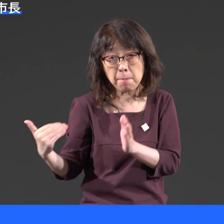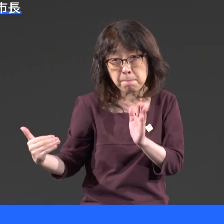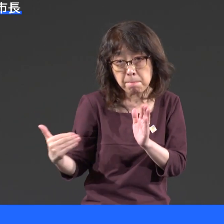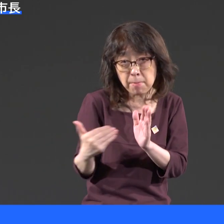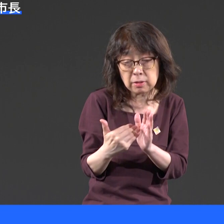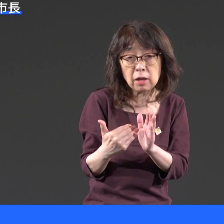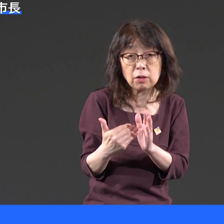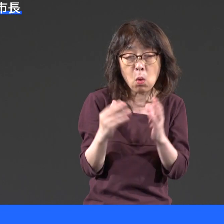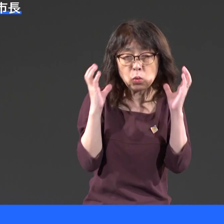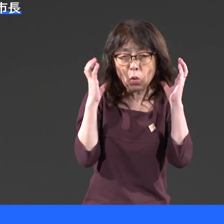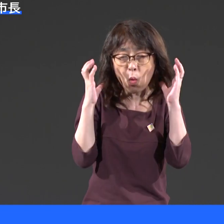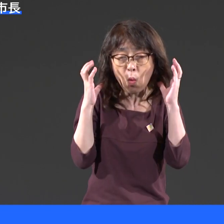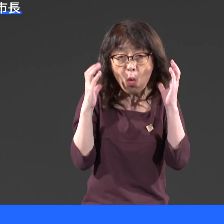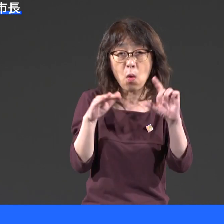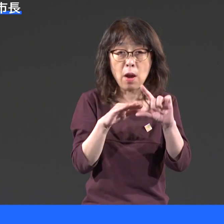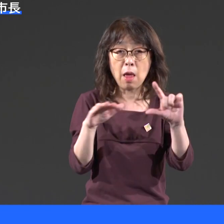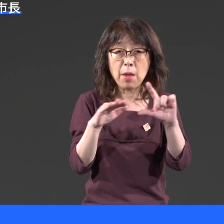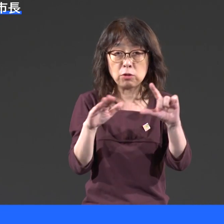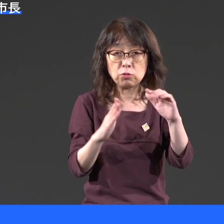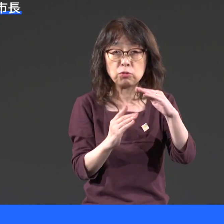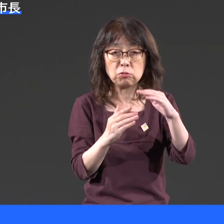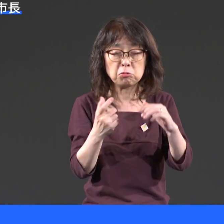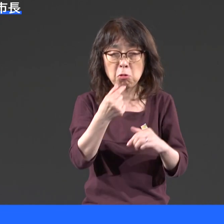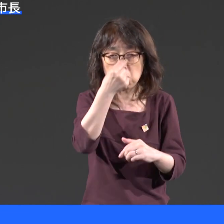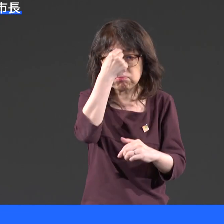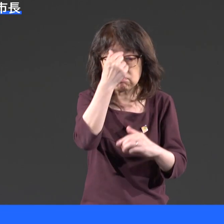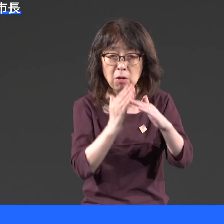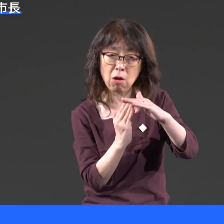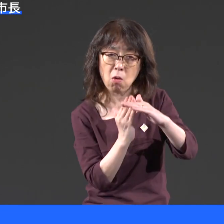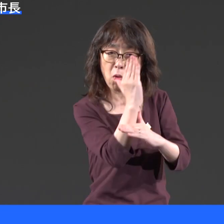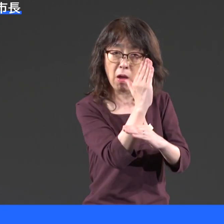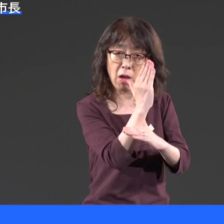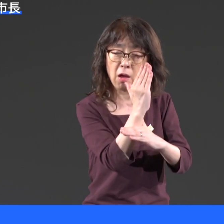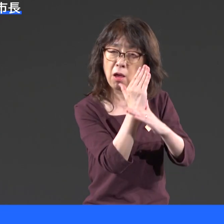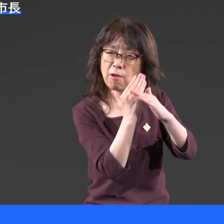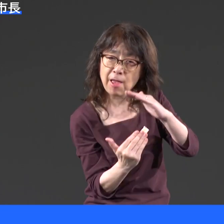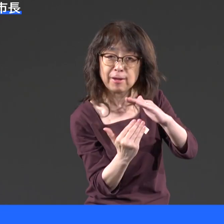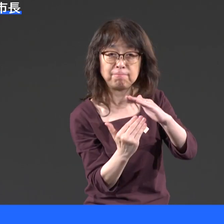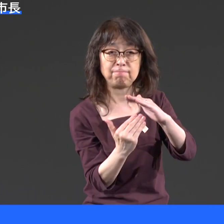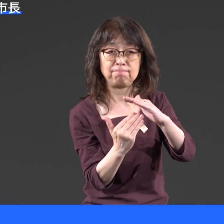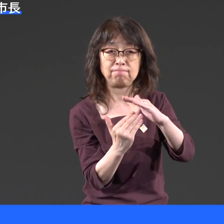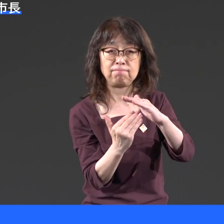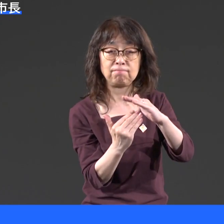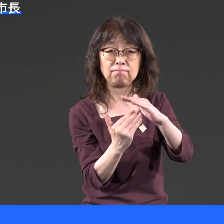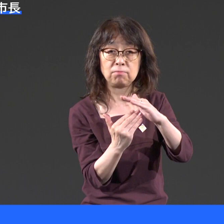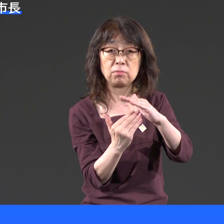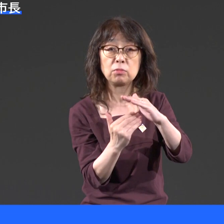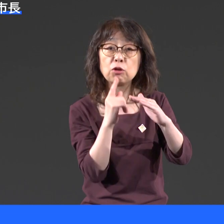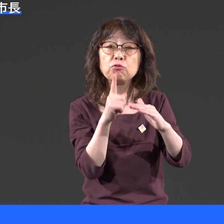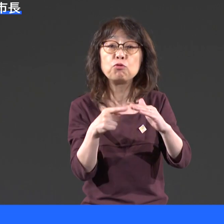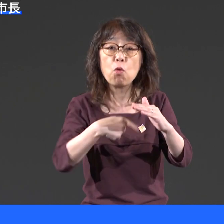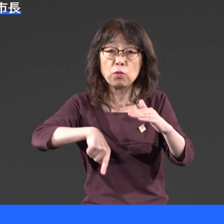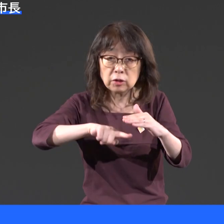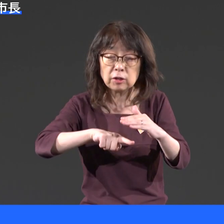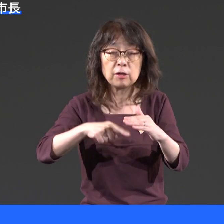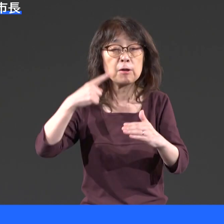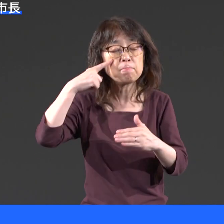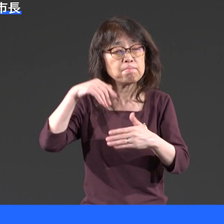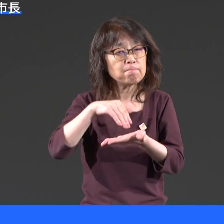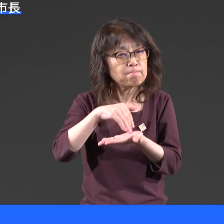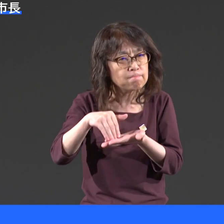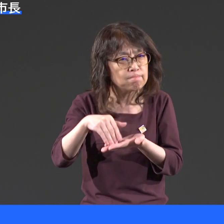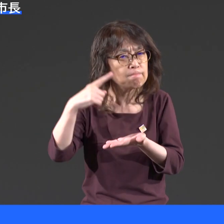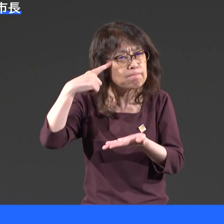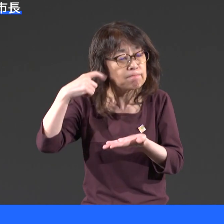ルを超えるものではないというふうに私どもはこう算定をしておりますけれども、まあ、そのことが